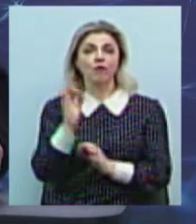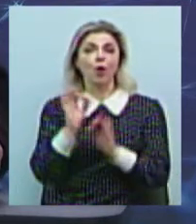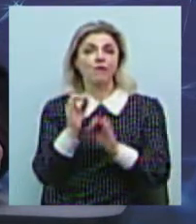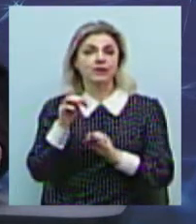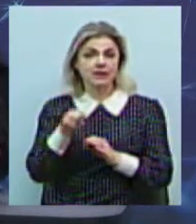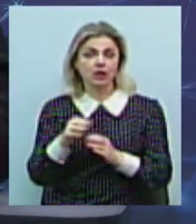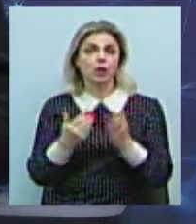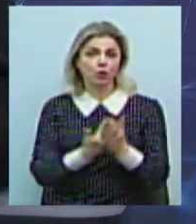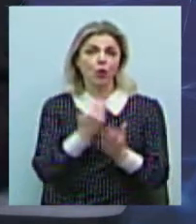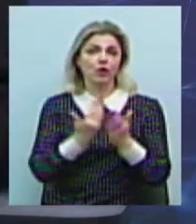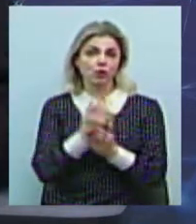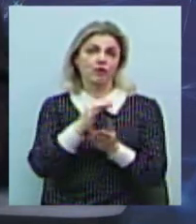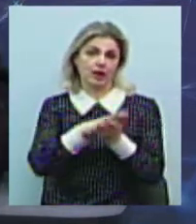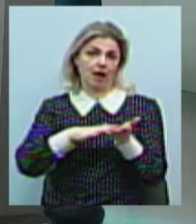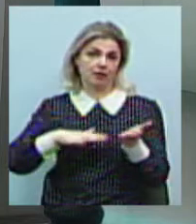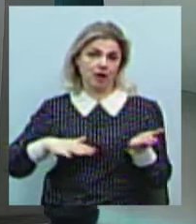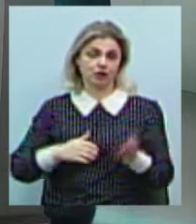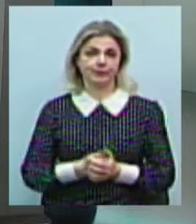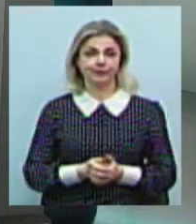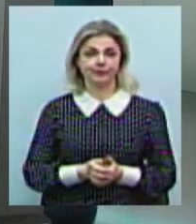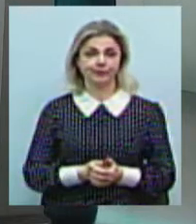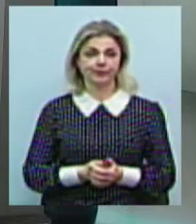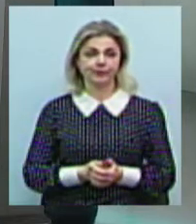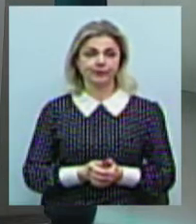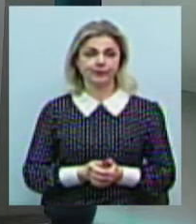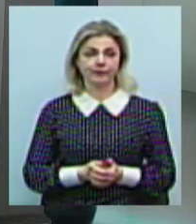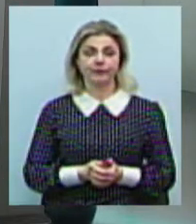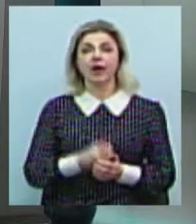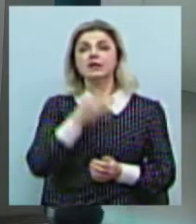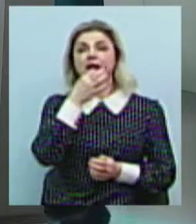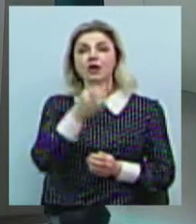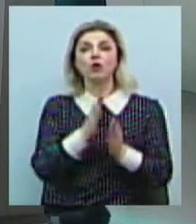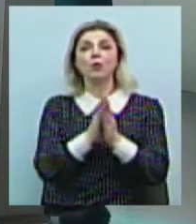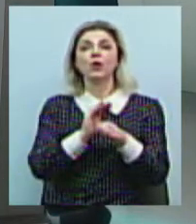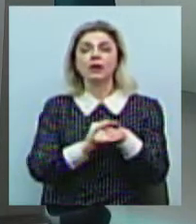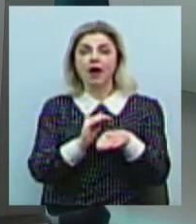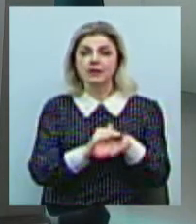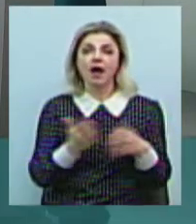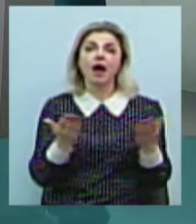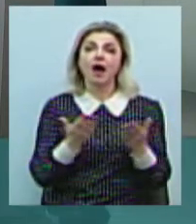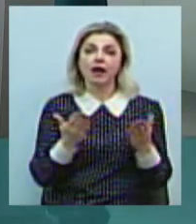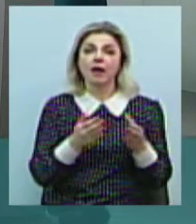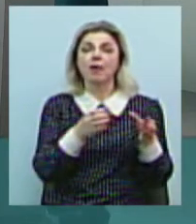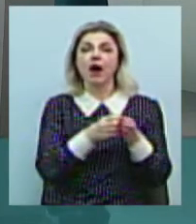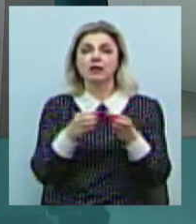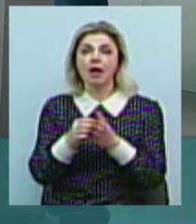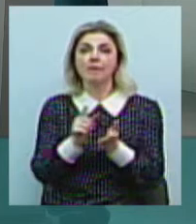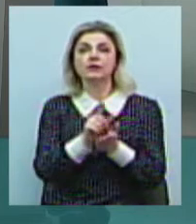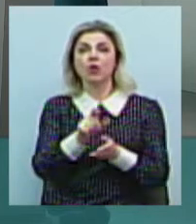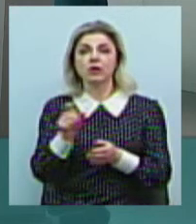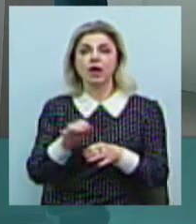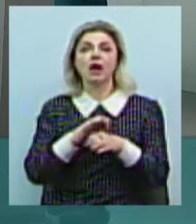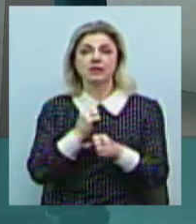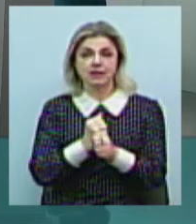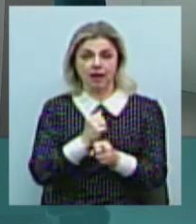новий і так далі, і так далі. А скажіть, будь ласка, яким категоріям пенсіонерів проведено перерахунок?